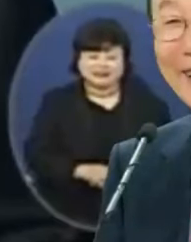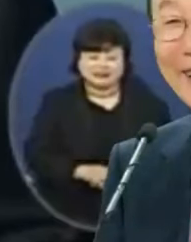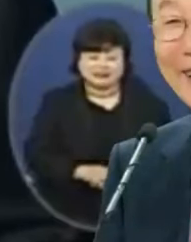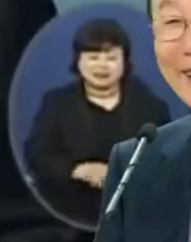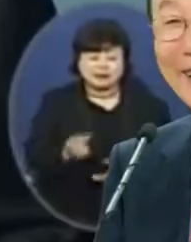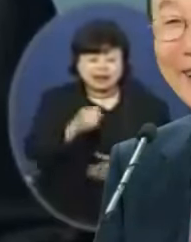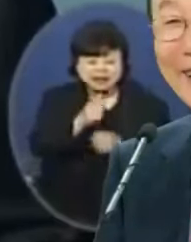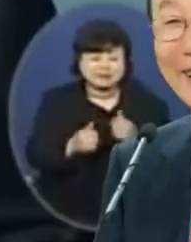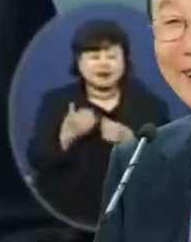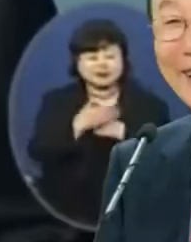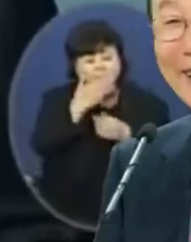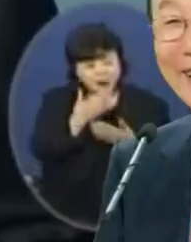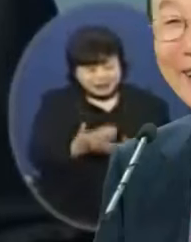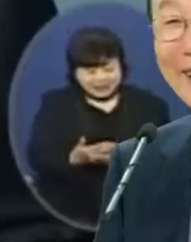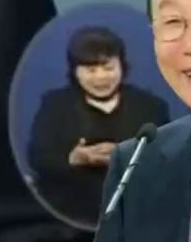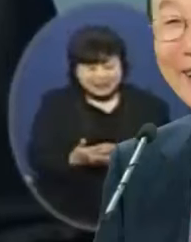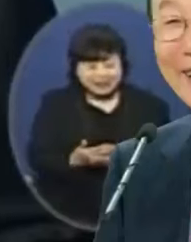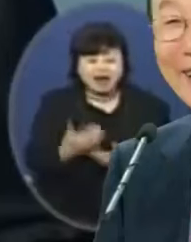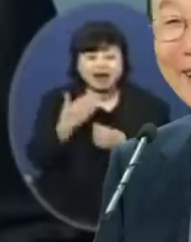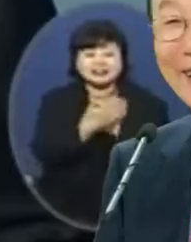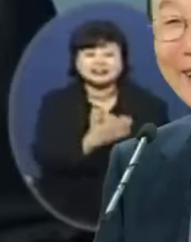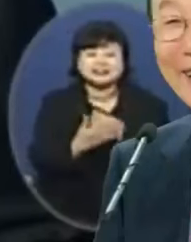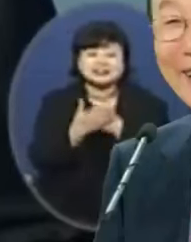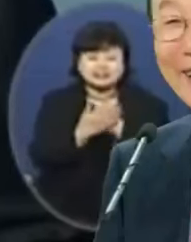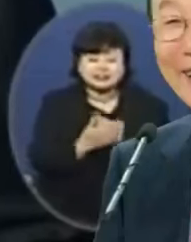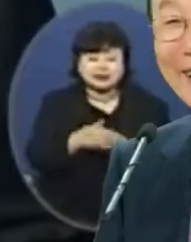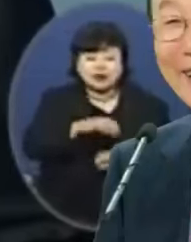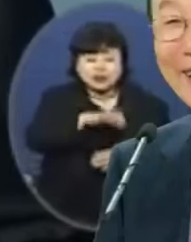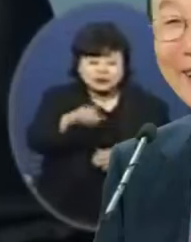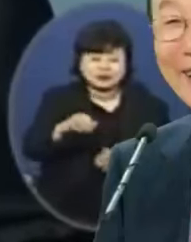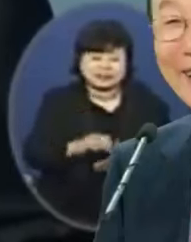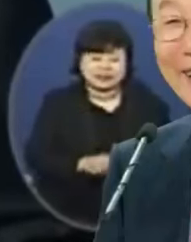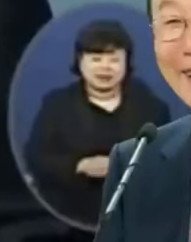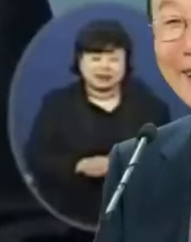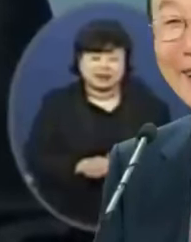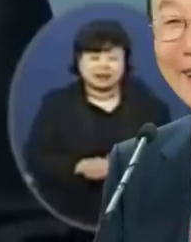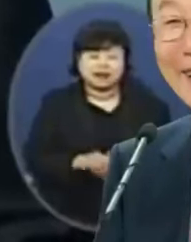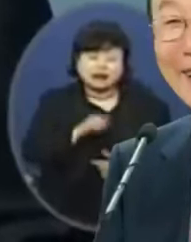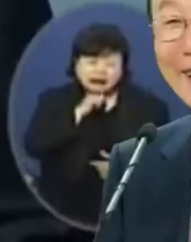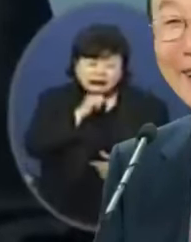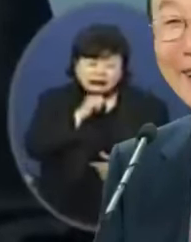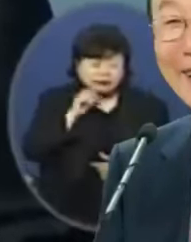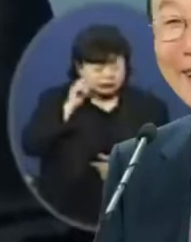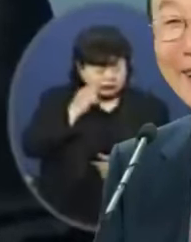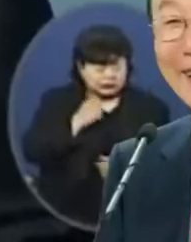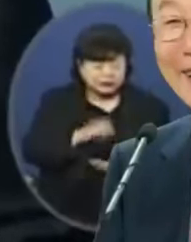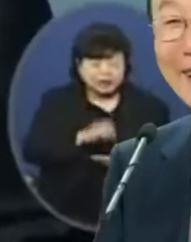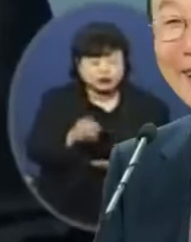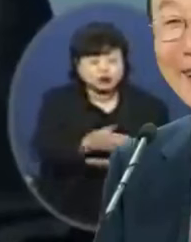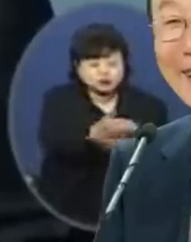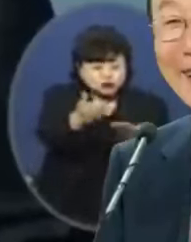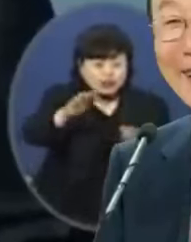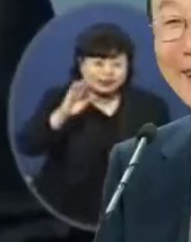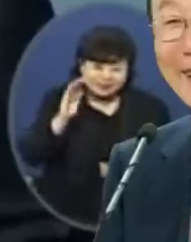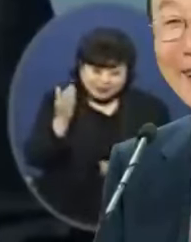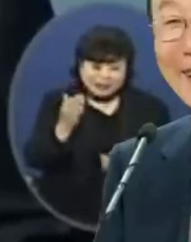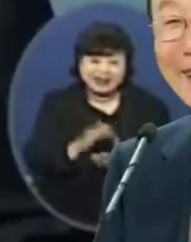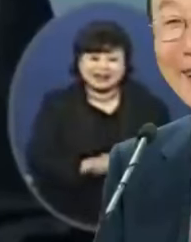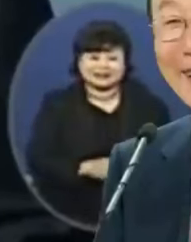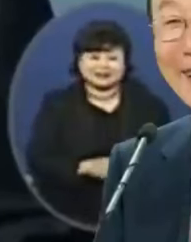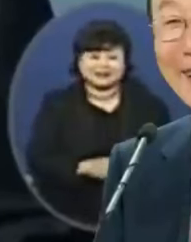빨리 하나님께 은총을 받아서 그 은총을 이웃에 가난하고 헐벗고 굶주린 사람과 나누는 우리들이 되어야 되는